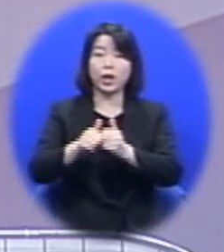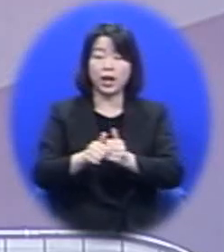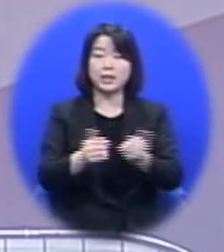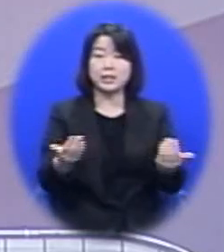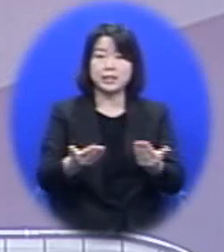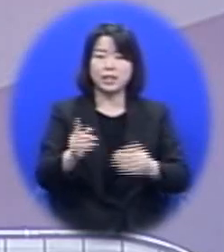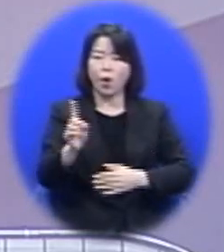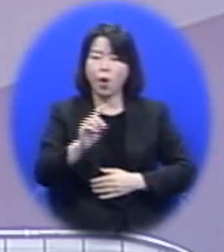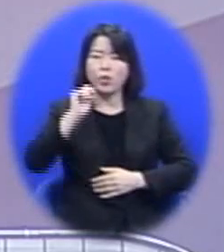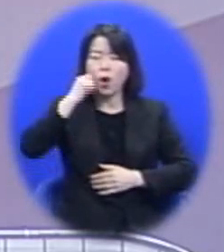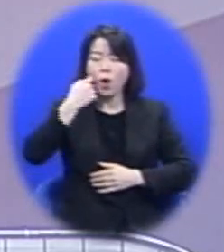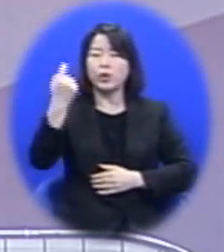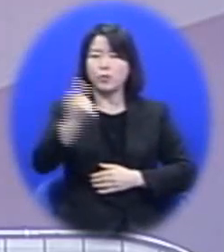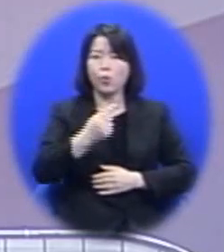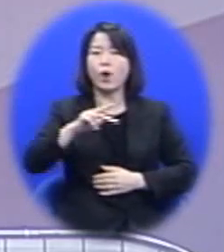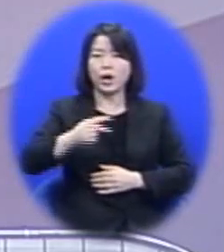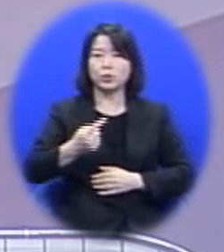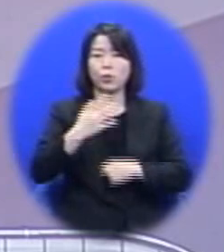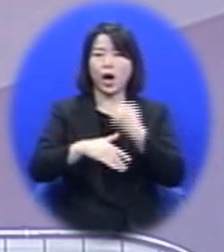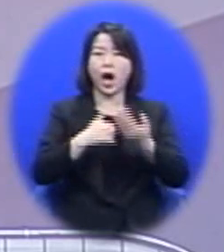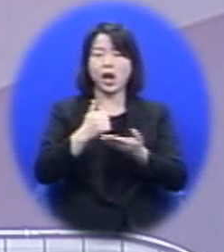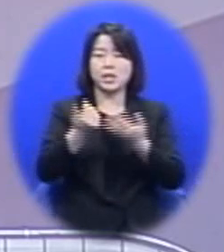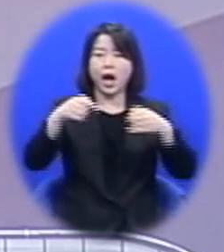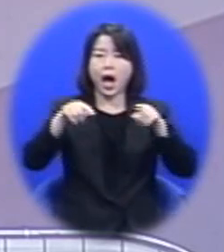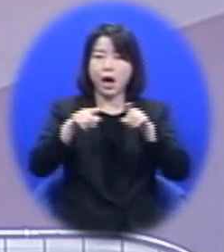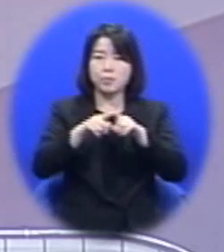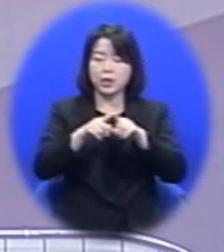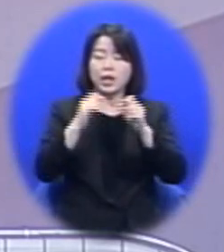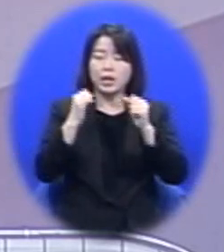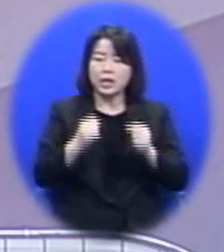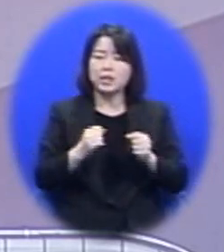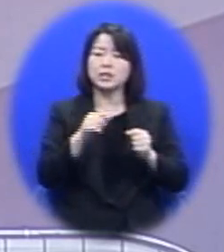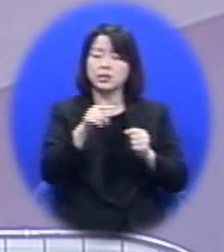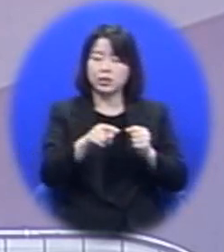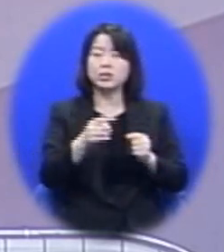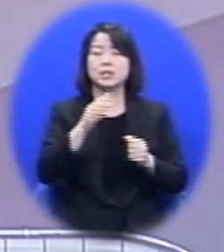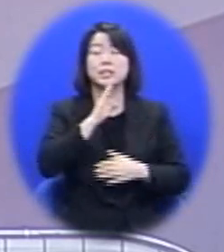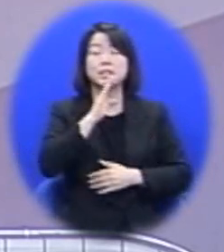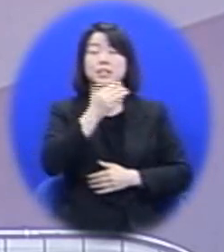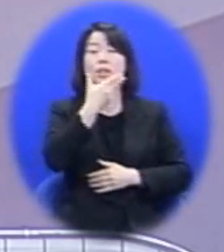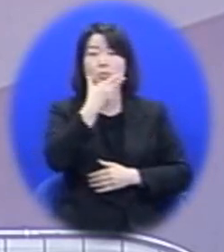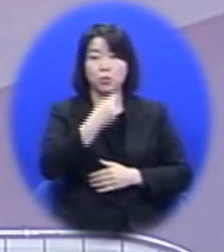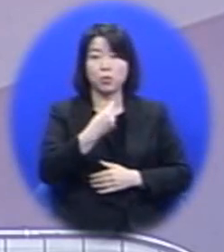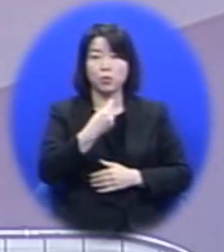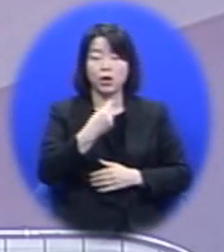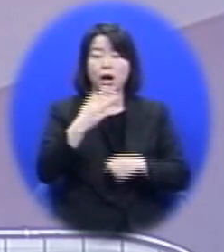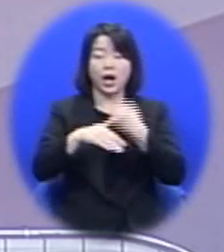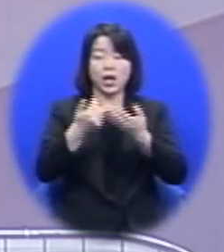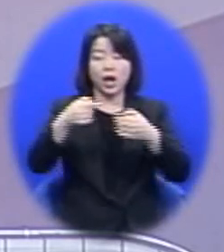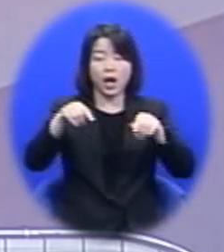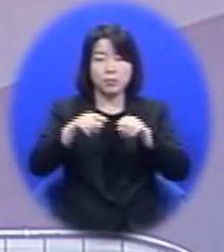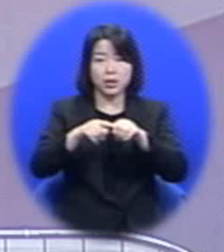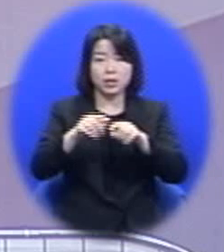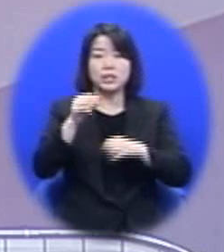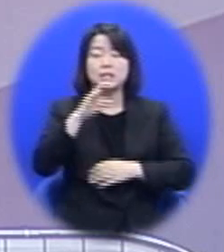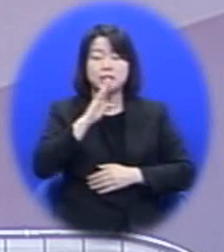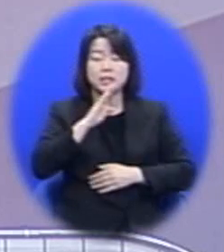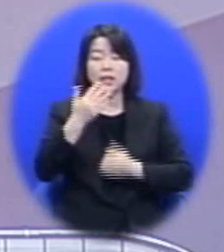올지라도 하나님과 함께함이 그것이 진짜 복이고 하나님과 함께하는 것이 그게 진짜 은혜 받은